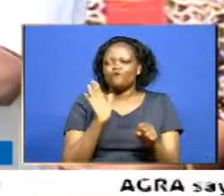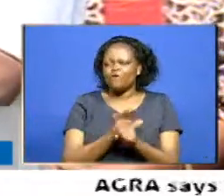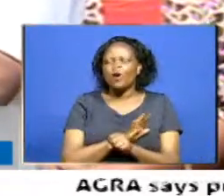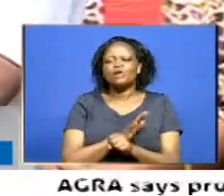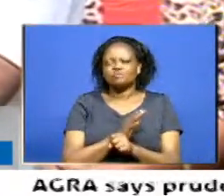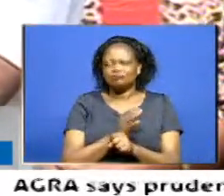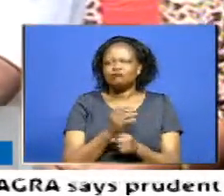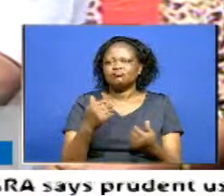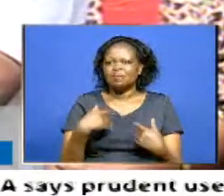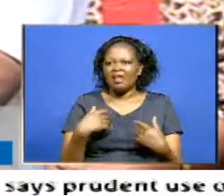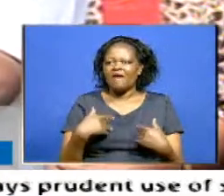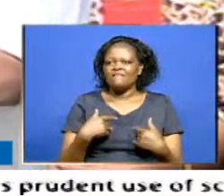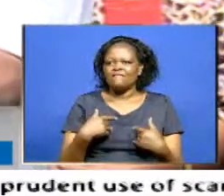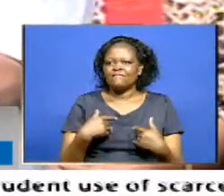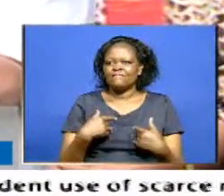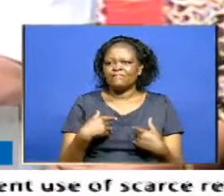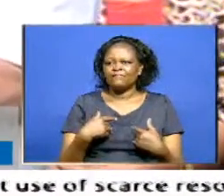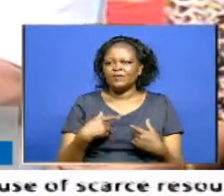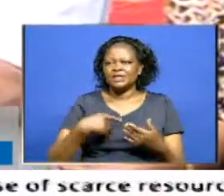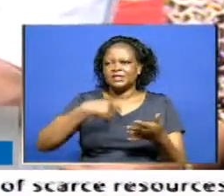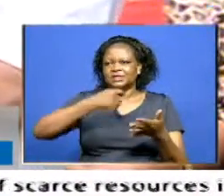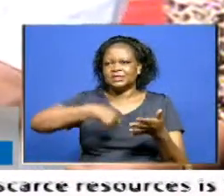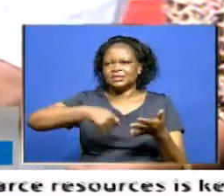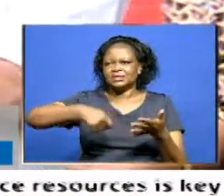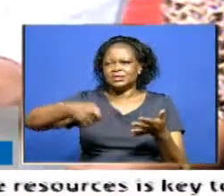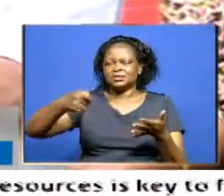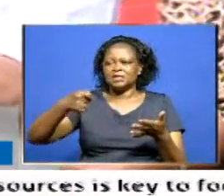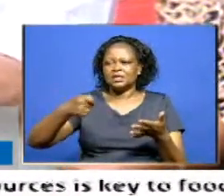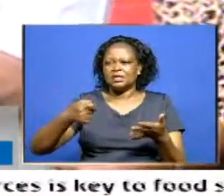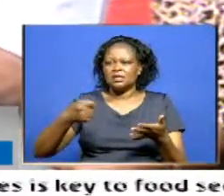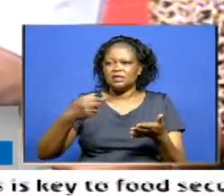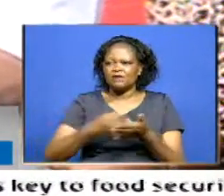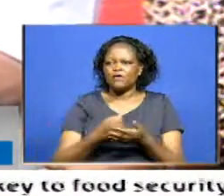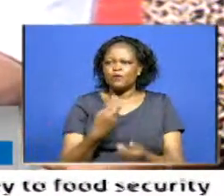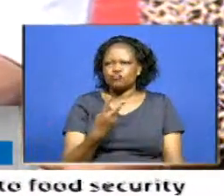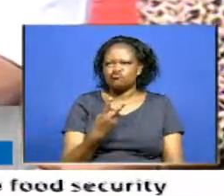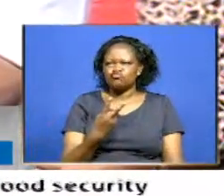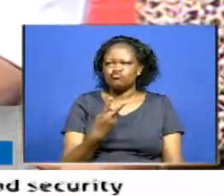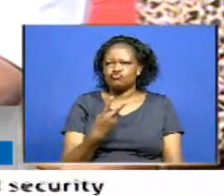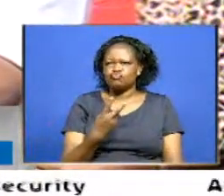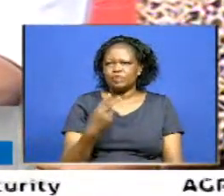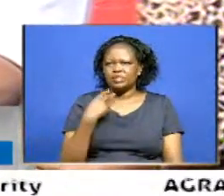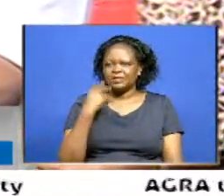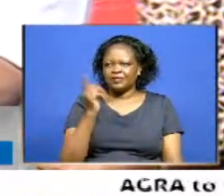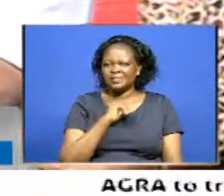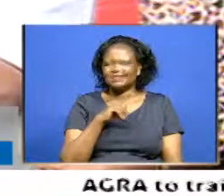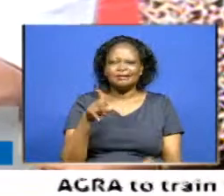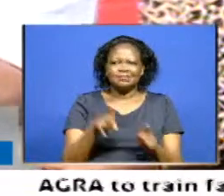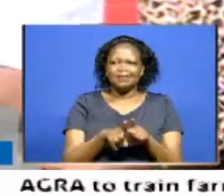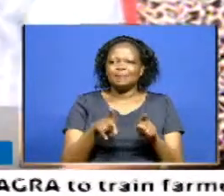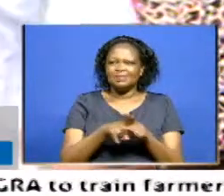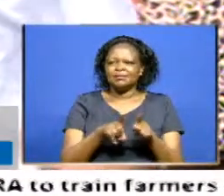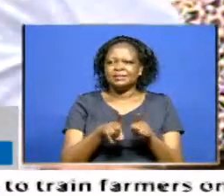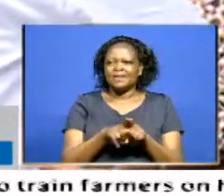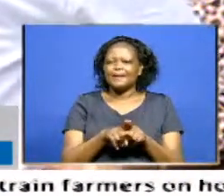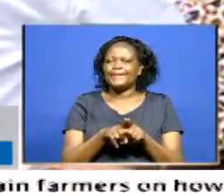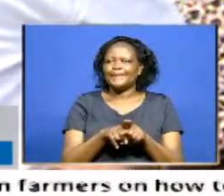buses mbili. Imejaa na signatures. And it's the same one. I think you have seen, it's the same bill.